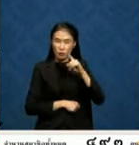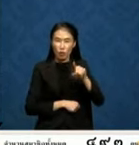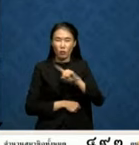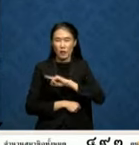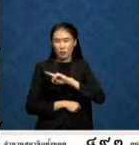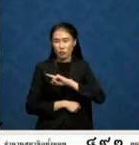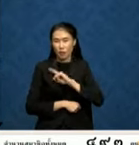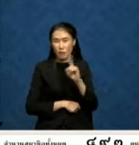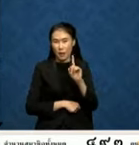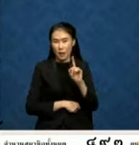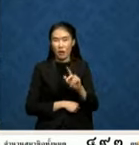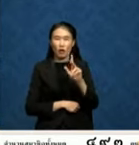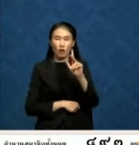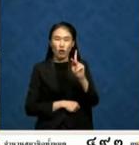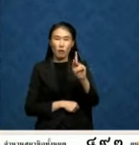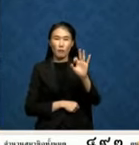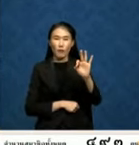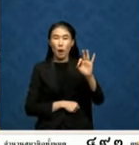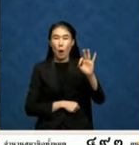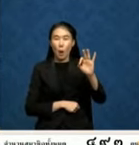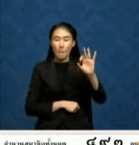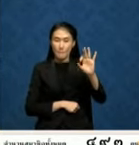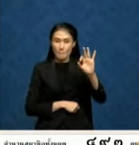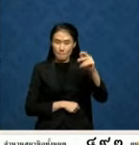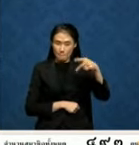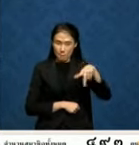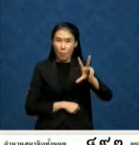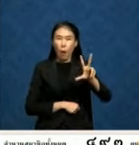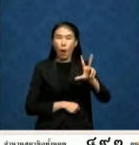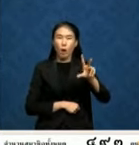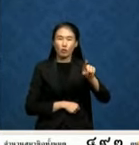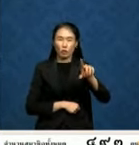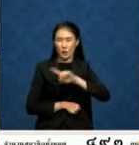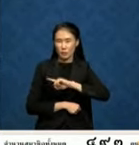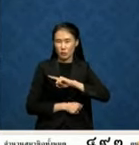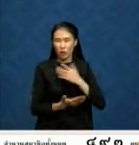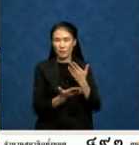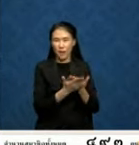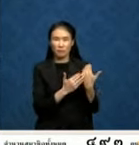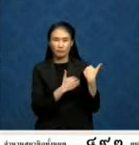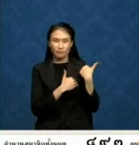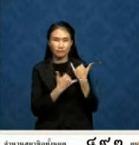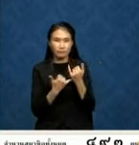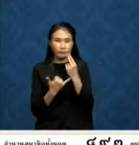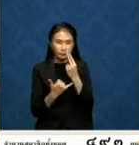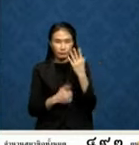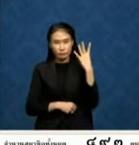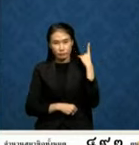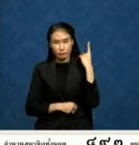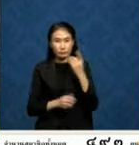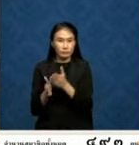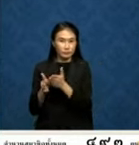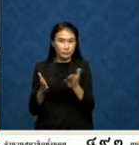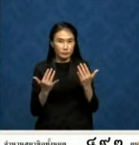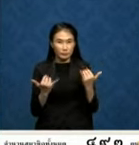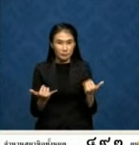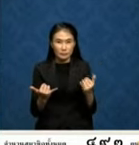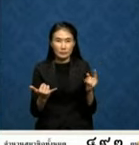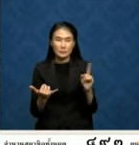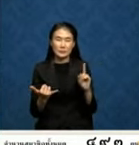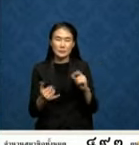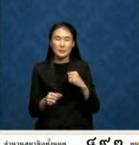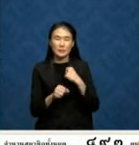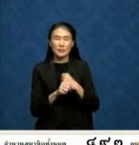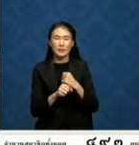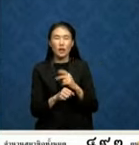ครับส่วนที่เป็นการตรึงราคาตัวนี้เอาไว้ซึ่งผลของการตรึงราคาที่ผ่านมาจนถึงปัจจุบันก็ทำ